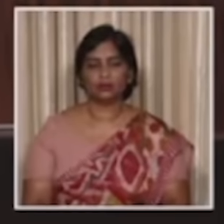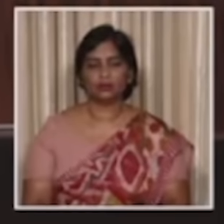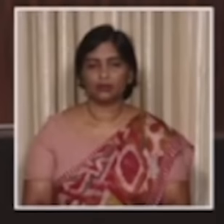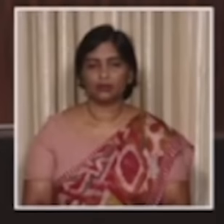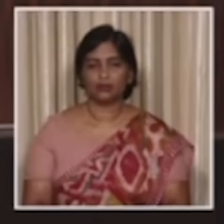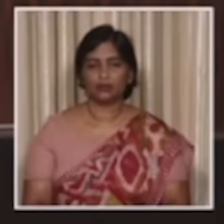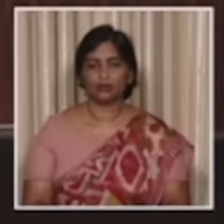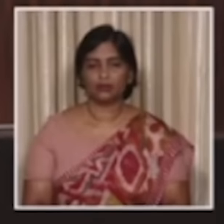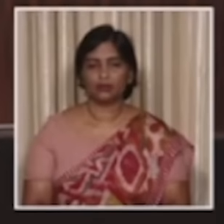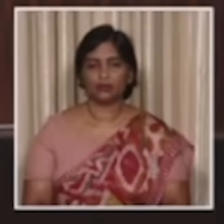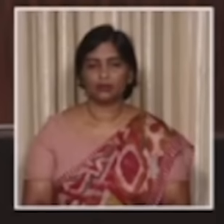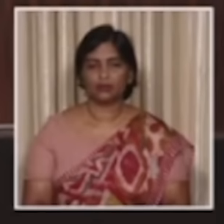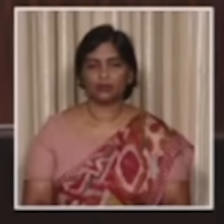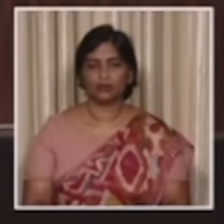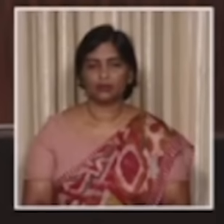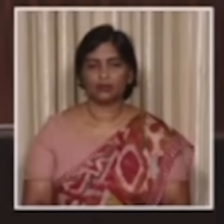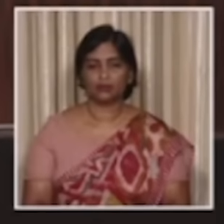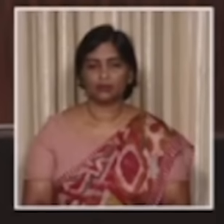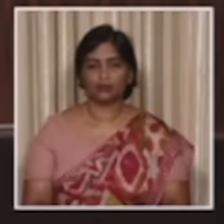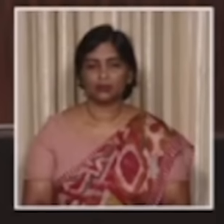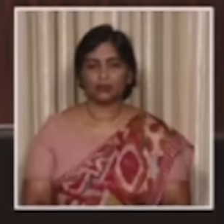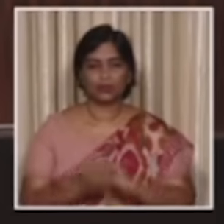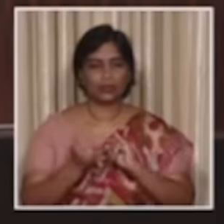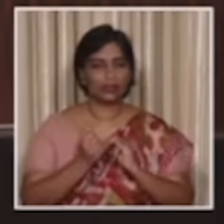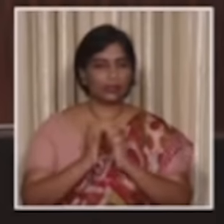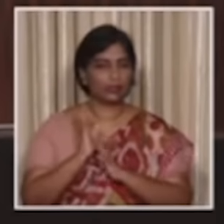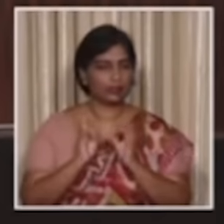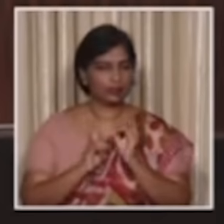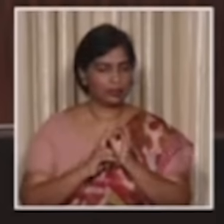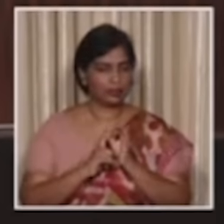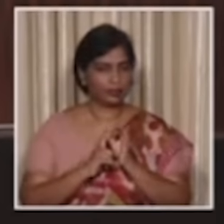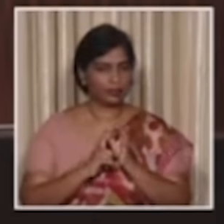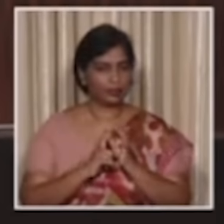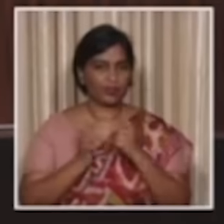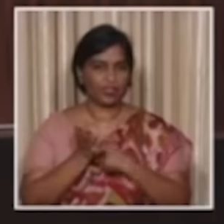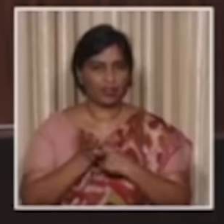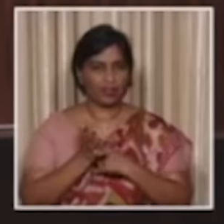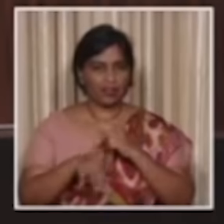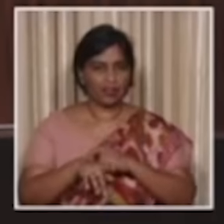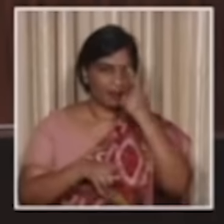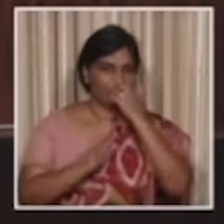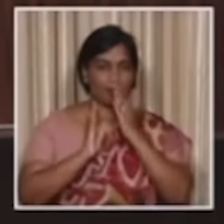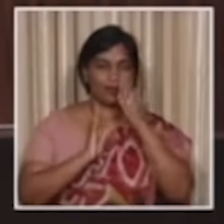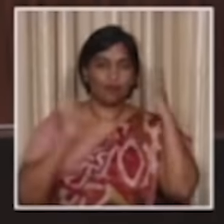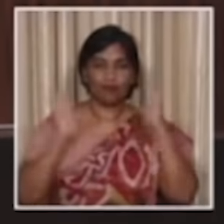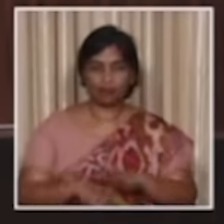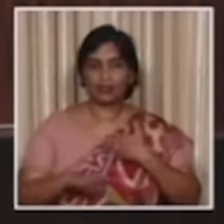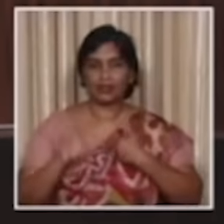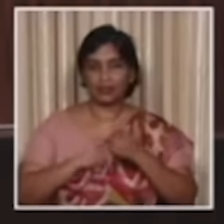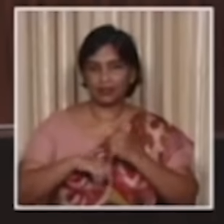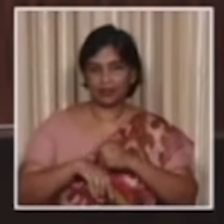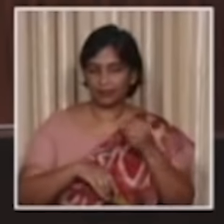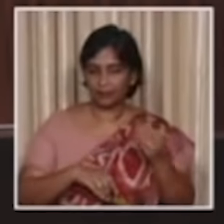යන්න ඕනේ. එතුමා පොඩ්ඩක් මට ඉඩ දෙනවා නම්. ශ්‍රීධරම් මැත්තුමා අපේ කෞපකෙන් මැත්තුමාට පල්ලියට සහභාගි වෙන්න නිසා අවස්ථාව